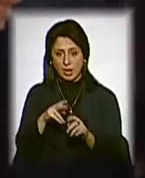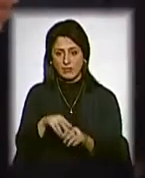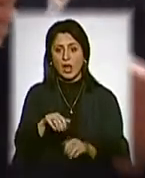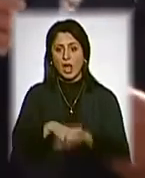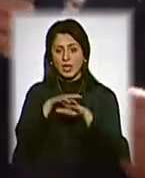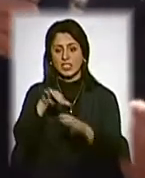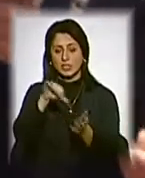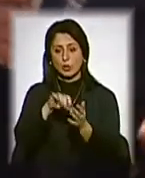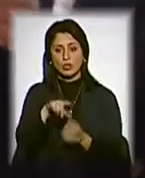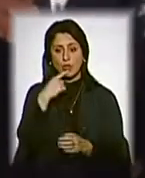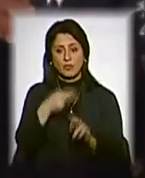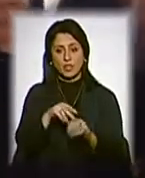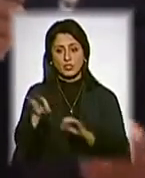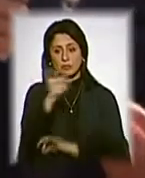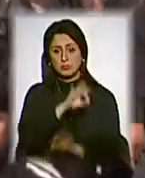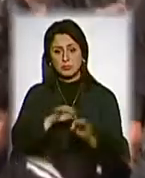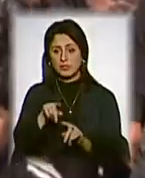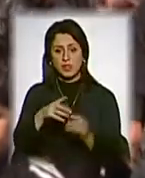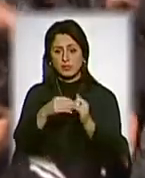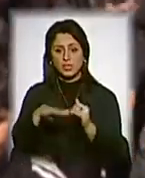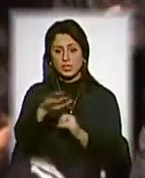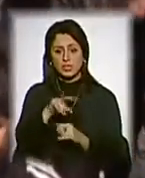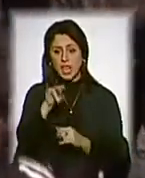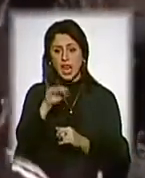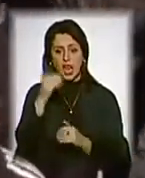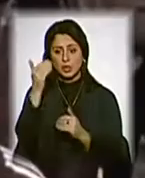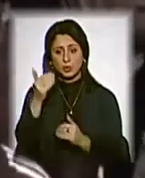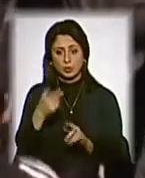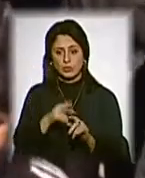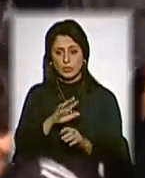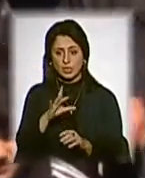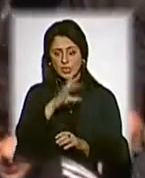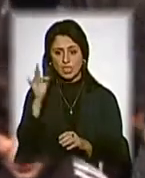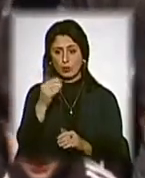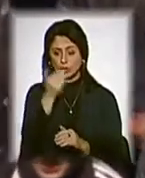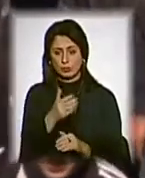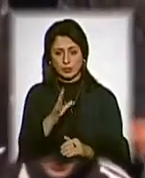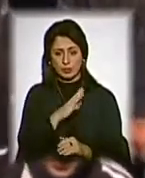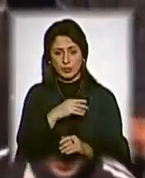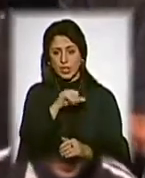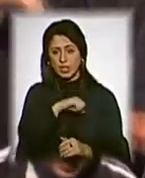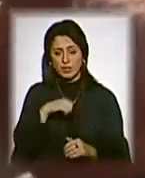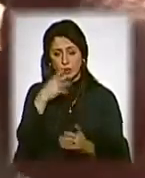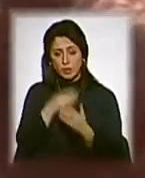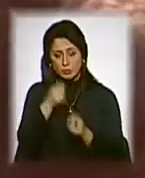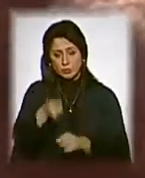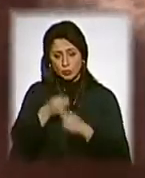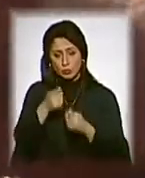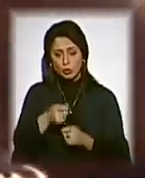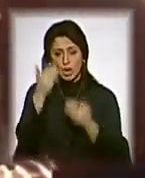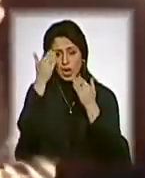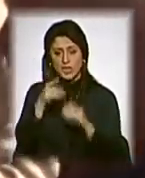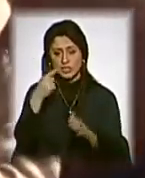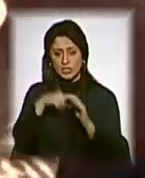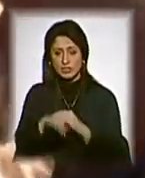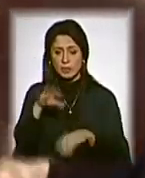აქციის მონაწილეები ამბობენ, რომ ეს ფართები ლაითურის საბჭოთა მეურნეობის საკუთრება იყო, რომელსაც თავად ამუშავებდნენ მისი გასხვისების